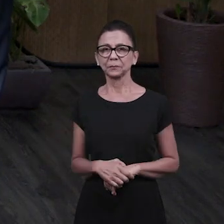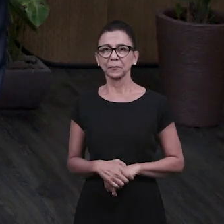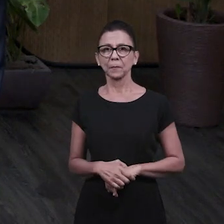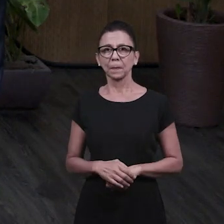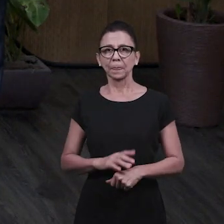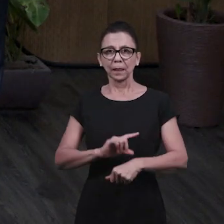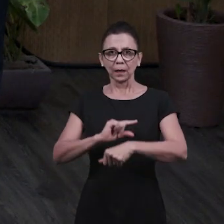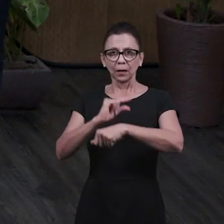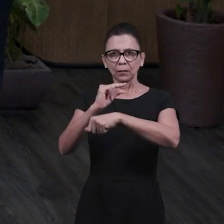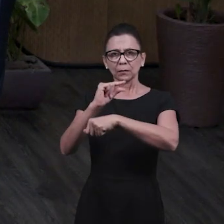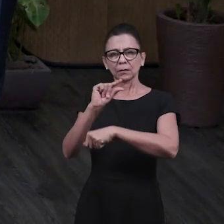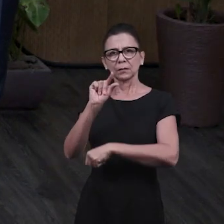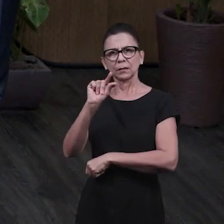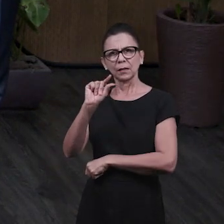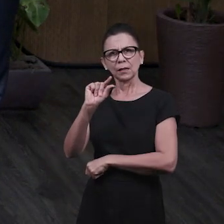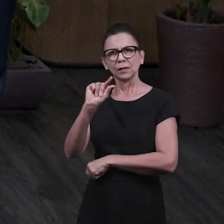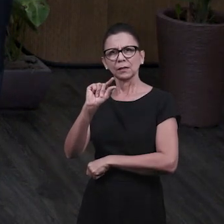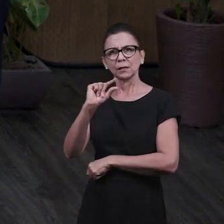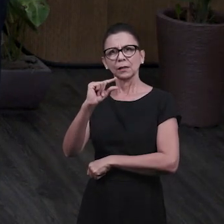c'est ce qu'est la parole de Dieu.